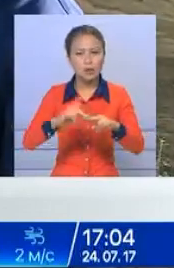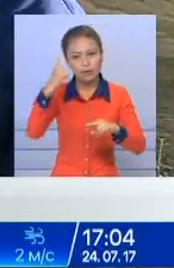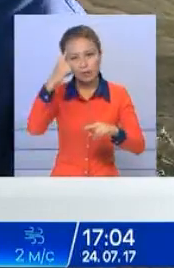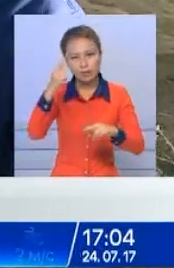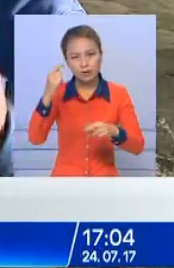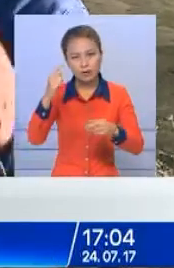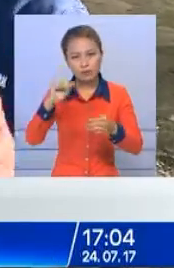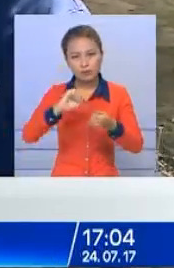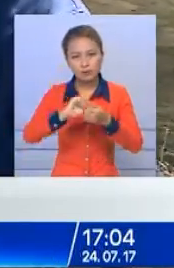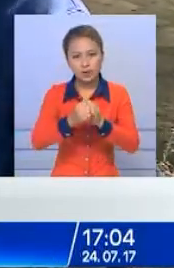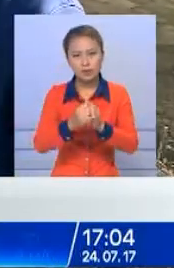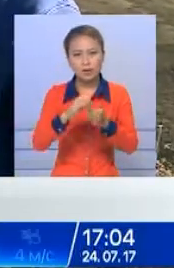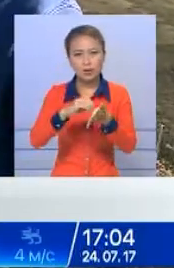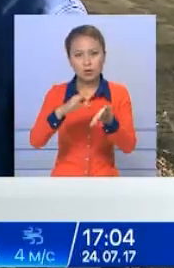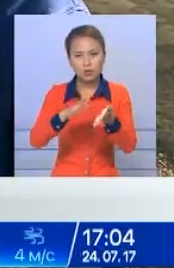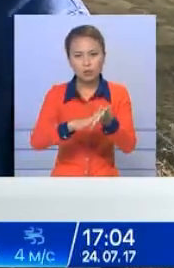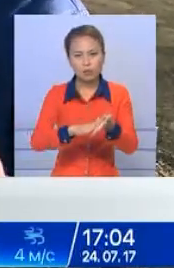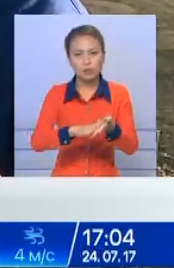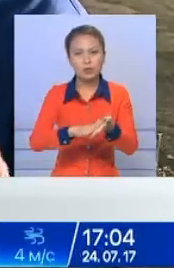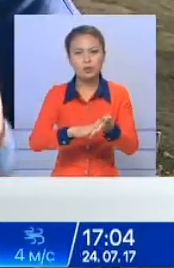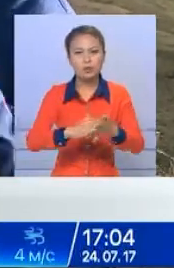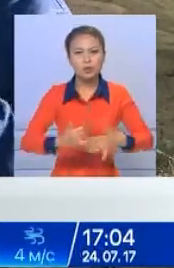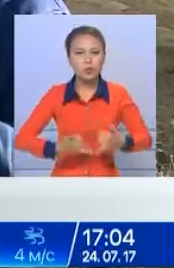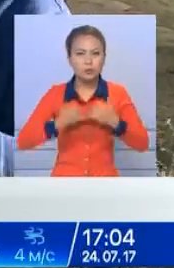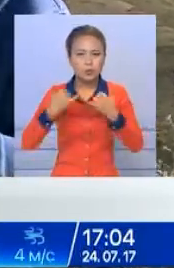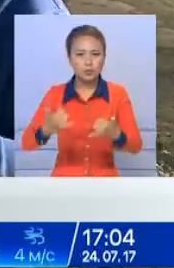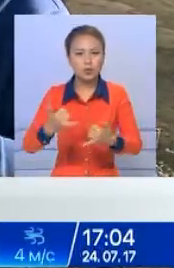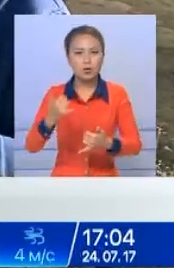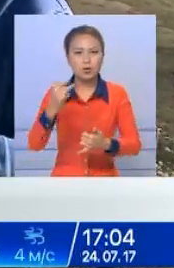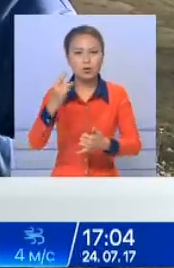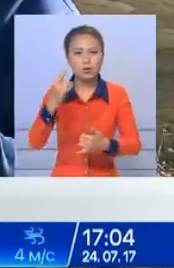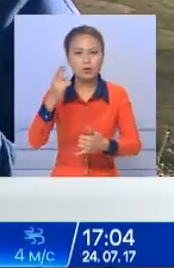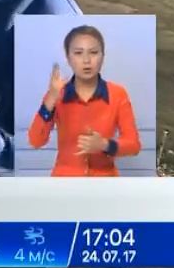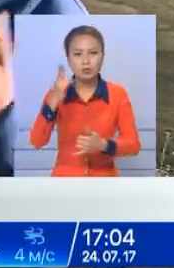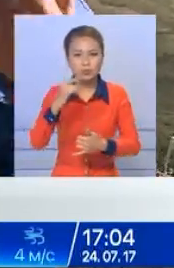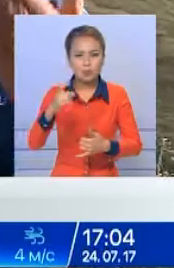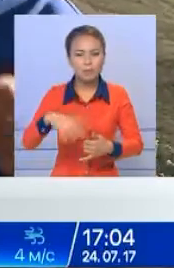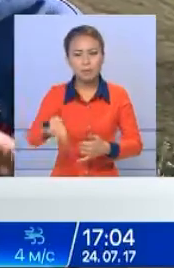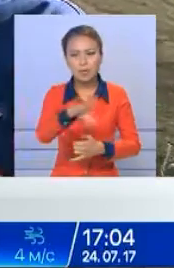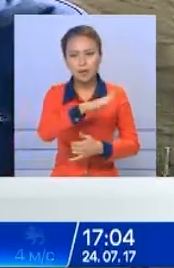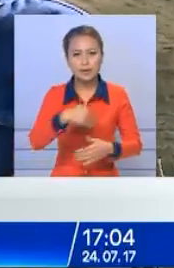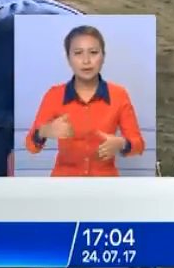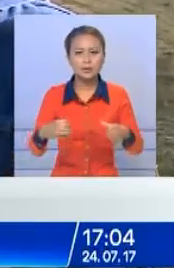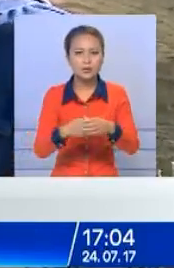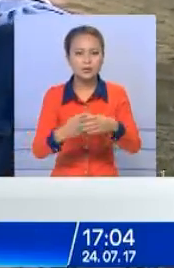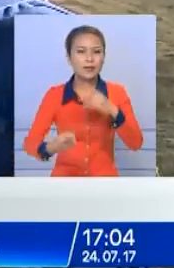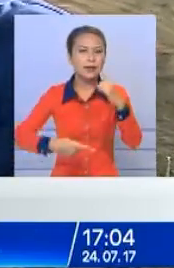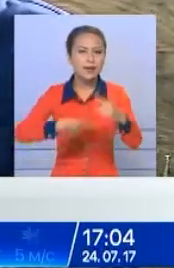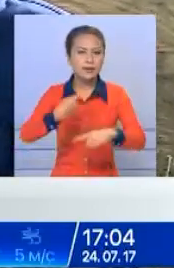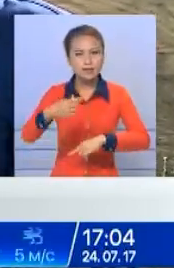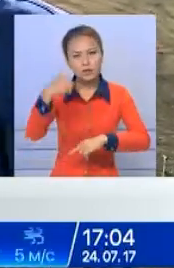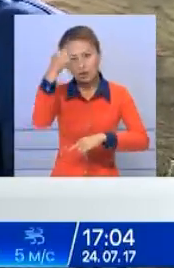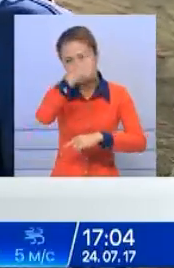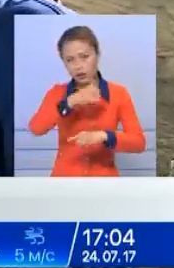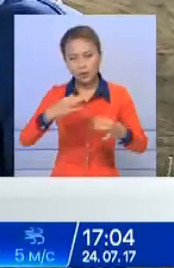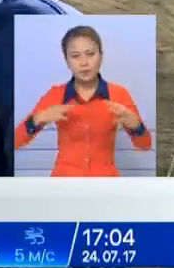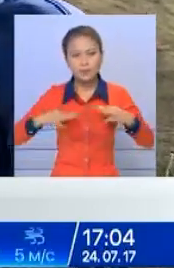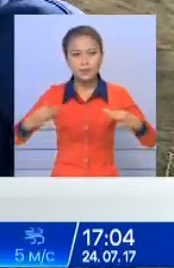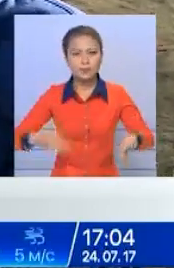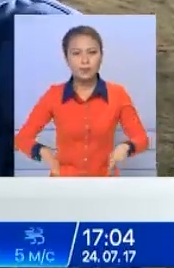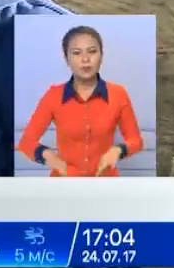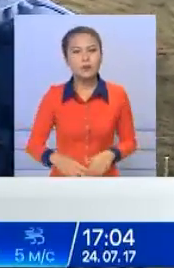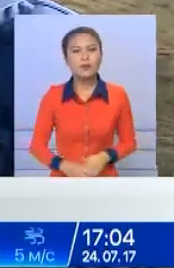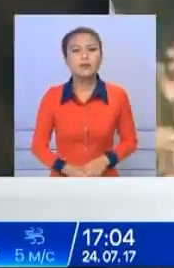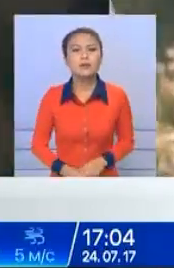жатырмыз. Бабаларымыз риза болсын, соның рухына біз ризамыз деген сөз. Келесі жылғы үлкен тойдың алдындағы бұл бір үлкен